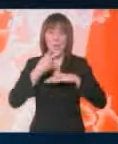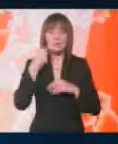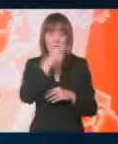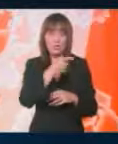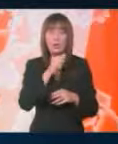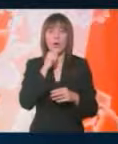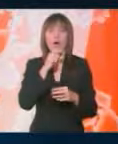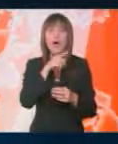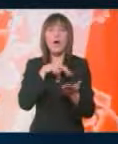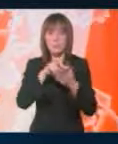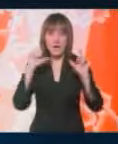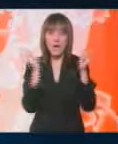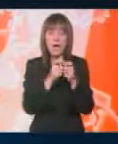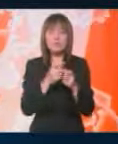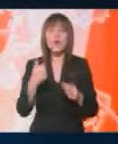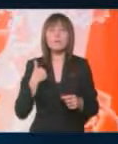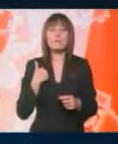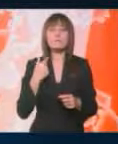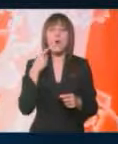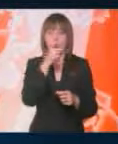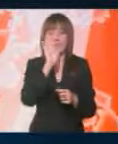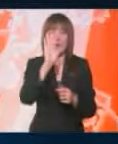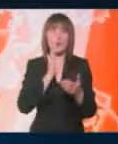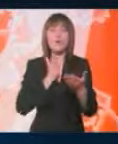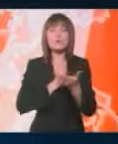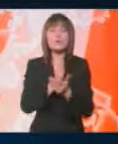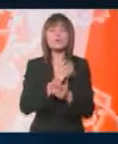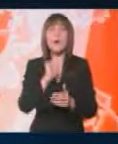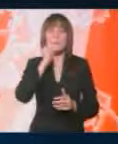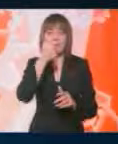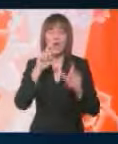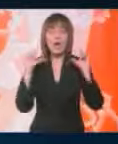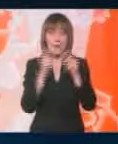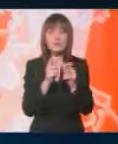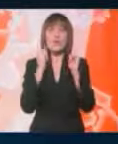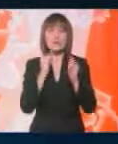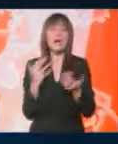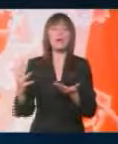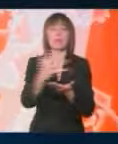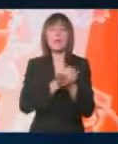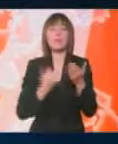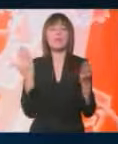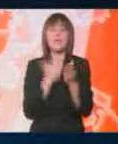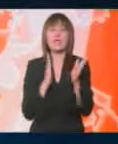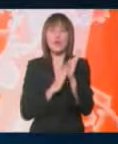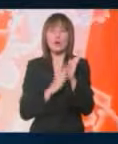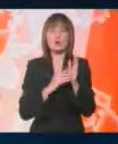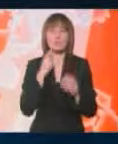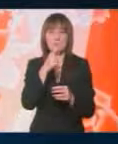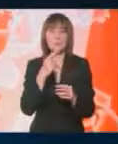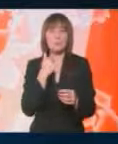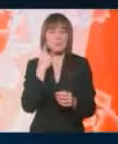da slijedi hapšenje, mi smo u njegovom slučaju imali hapšenje, pa će sada uslijediti prikupljanje dokaza. I to